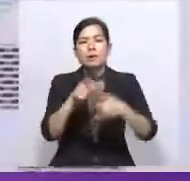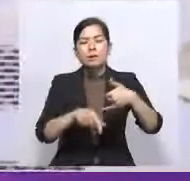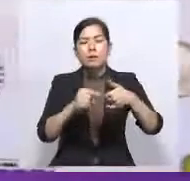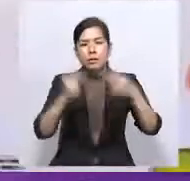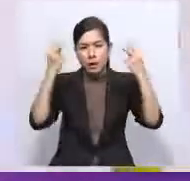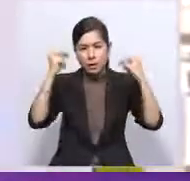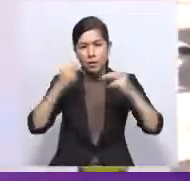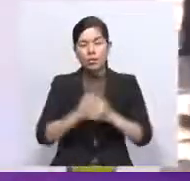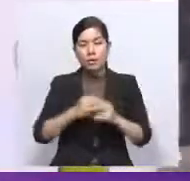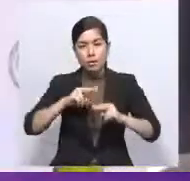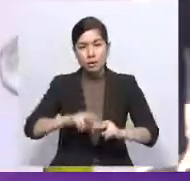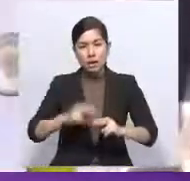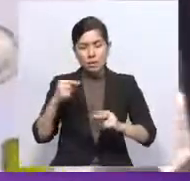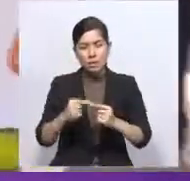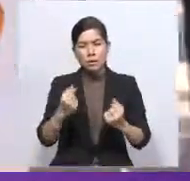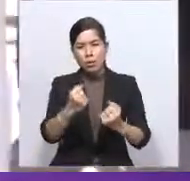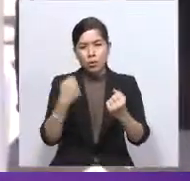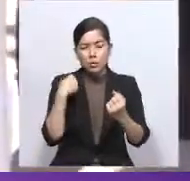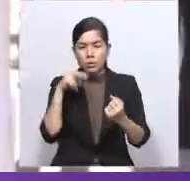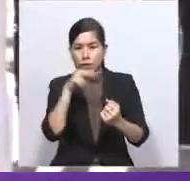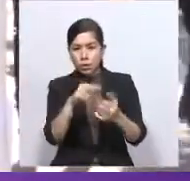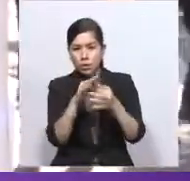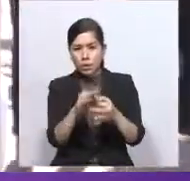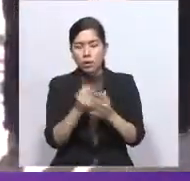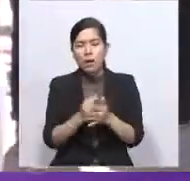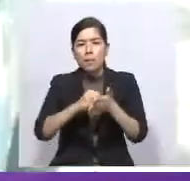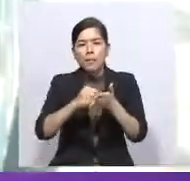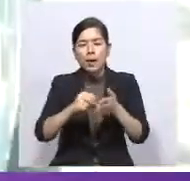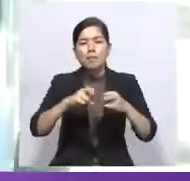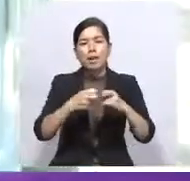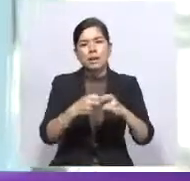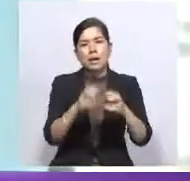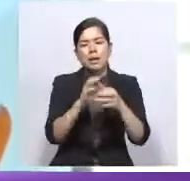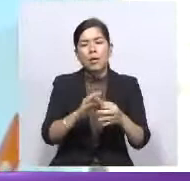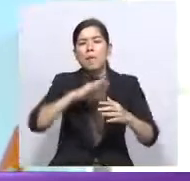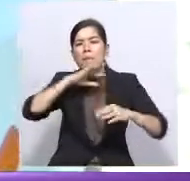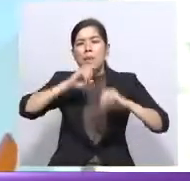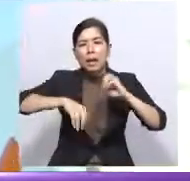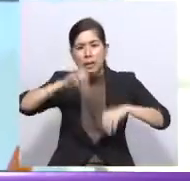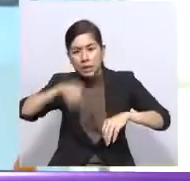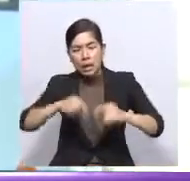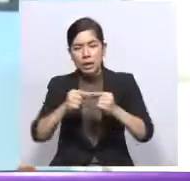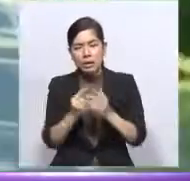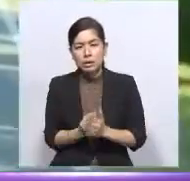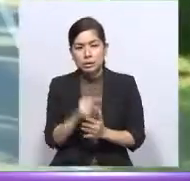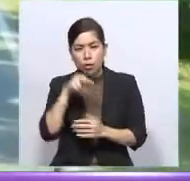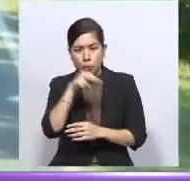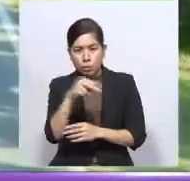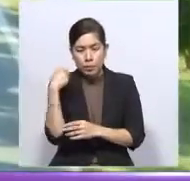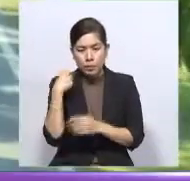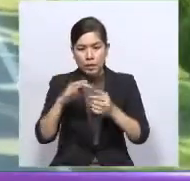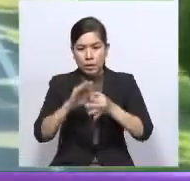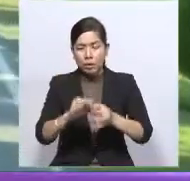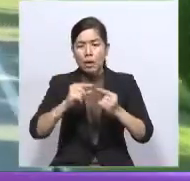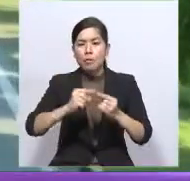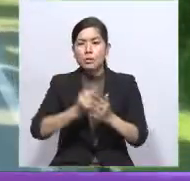รีนั่งรถรางเยี่ยมชมบ่อบำบัดน้ำเสียการจัดการขยะโดยใช้เชื้อจุลินทรีย์มาช่วยย่อยสลายและเยี่ยมชมเส้นทาง